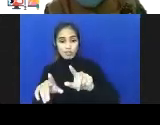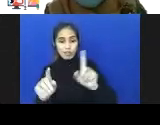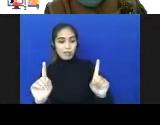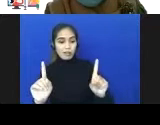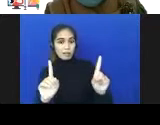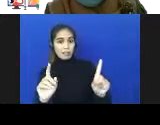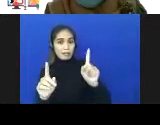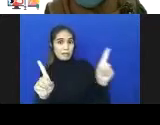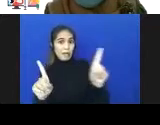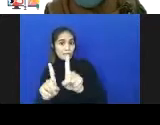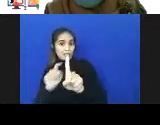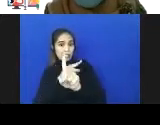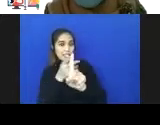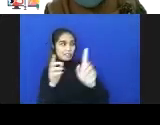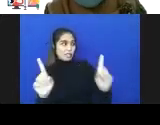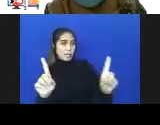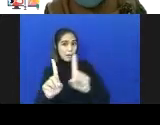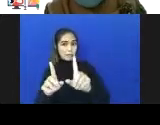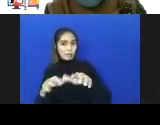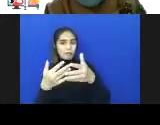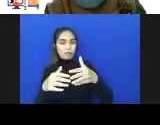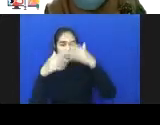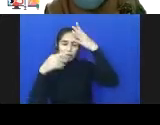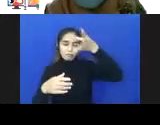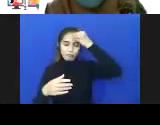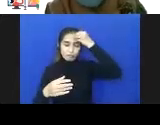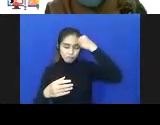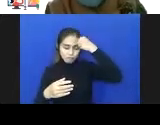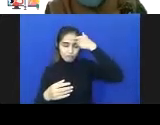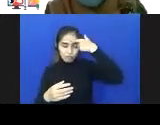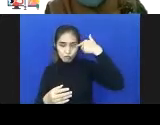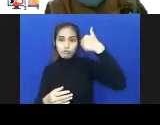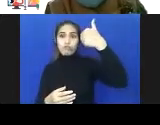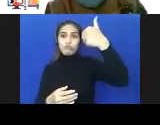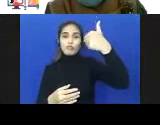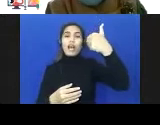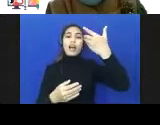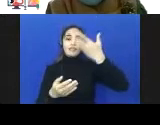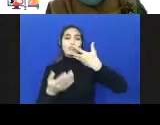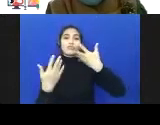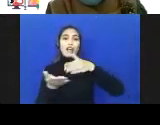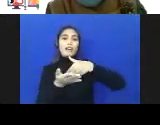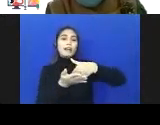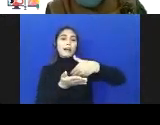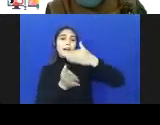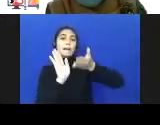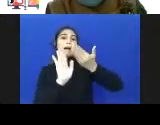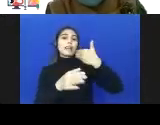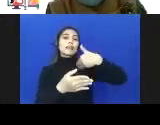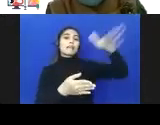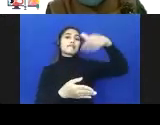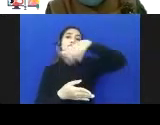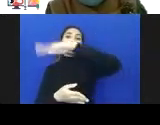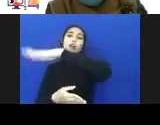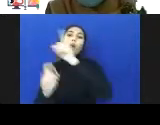tersebut melaksanakan kalakarya di puskesmasnya masing-masing. Nah, di sini kemarin dari Dr. Rikmasari dari